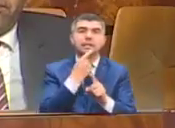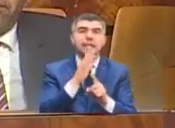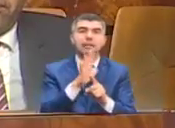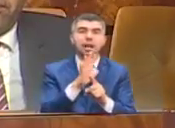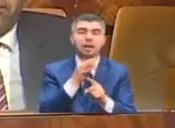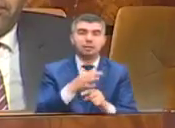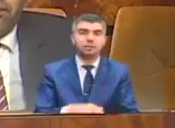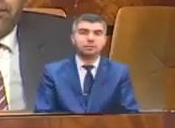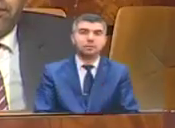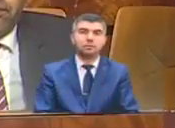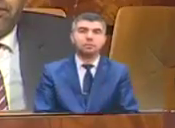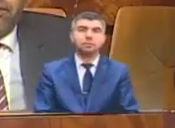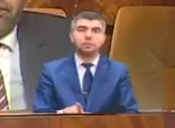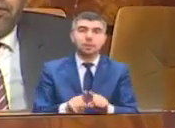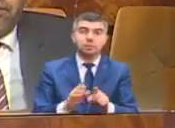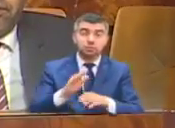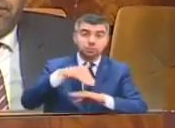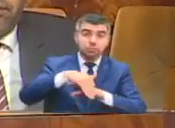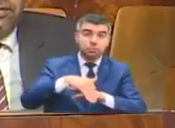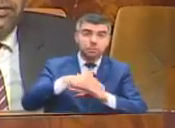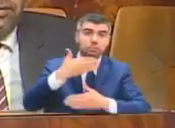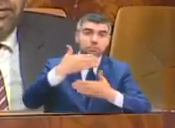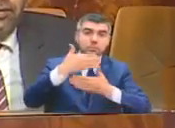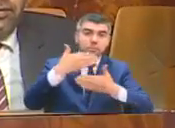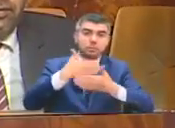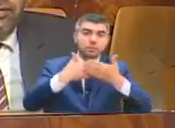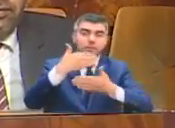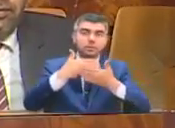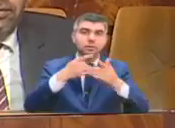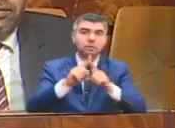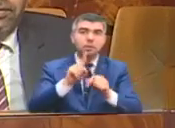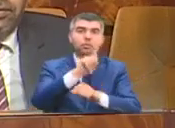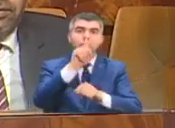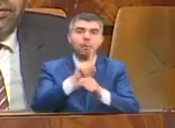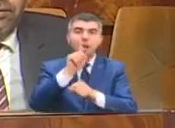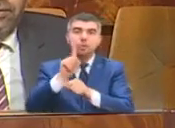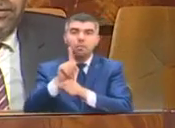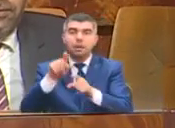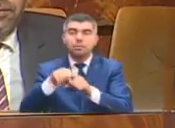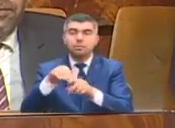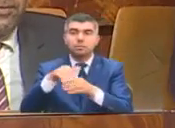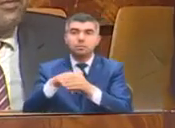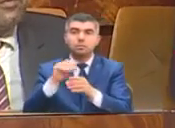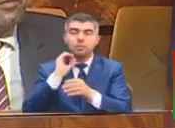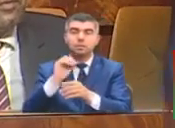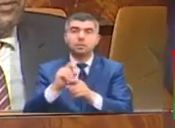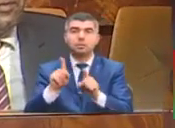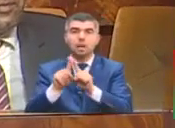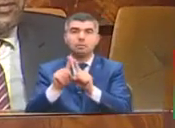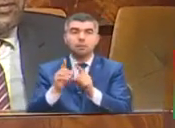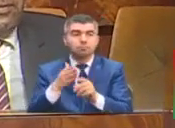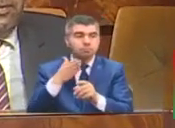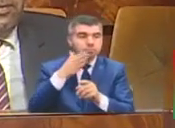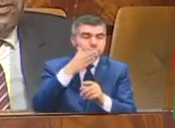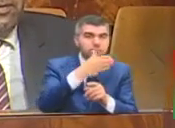جميع نقول لك بلي جميع الجماعات ديال هاد الإقليم كيستافدوا من هاد السد هذا، غير الجماعة ديال السميعة اللي جا فوق التراب ديالها هاد